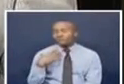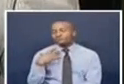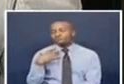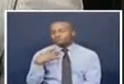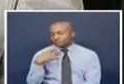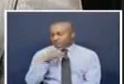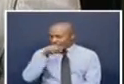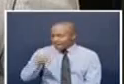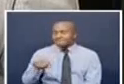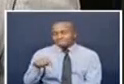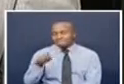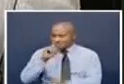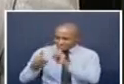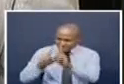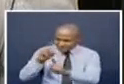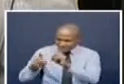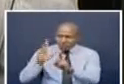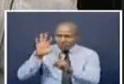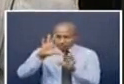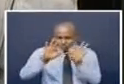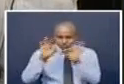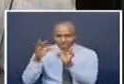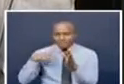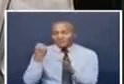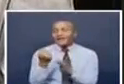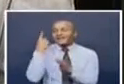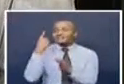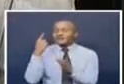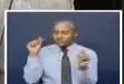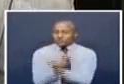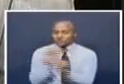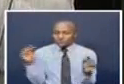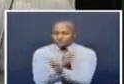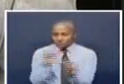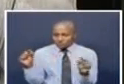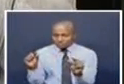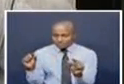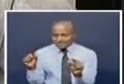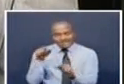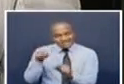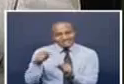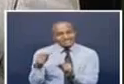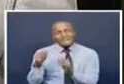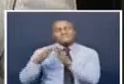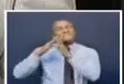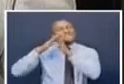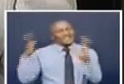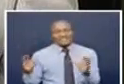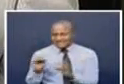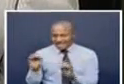mitihani interview commissioners wataleta watu ambao wanaelewa kitu kwa haraka. Na hii si jambo kubwa sana, kwa